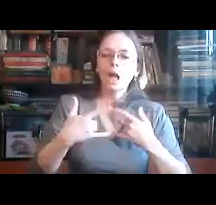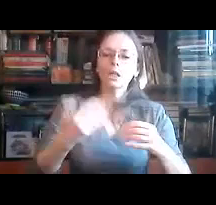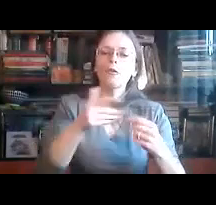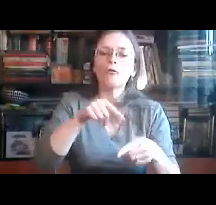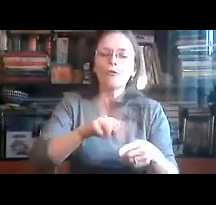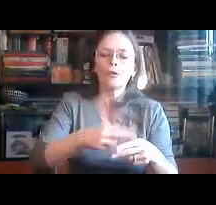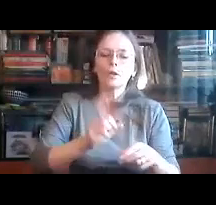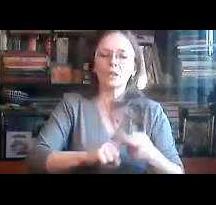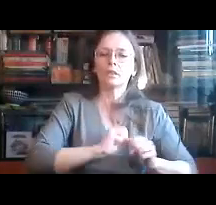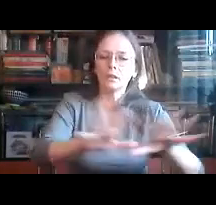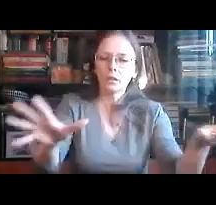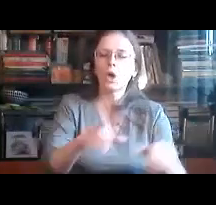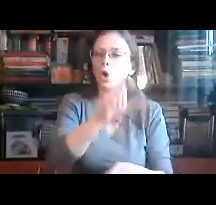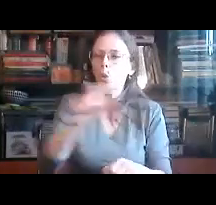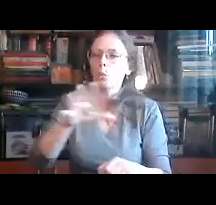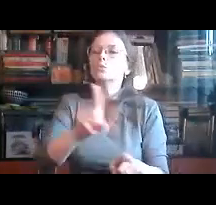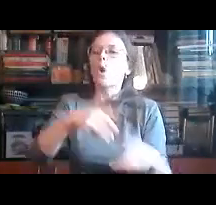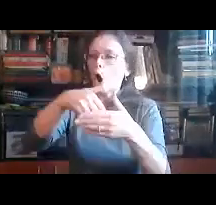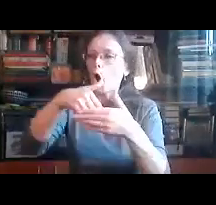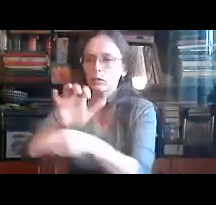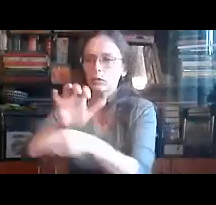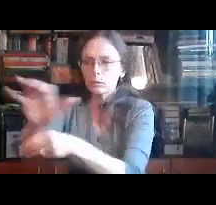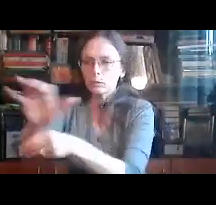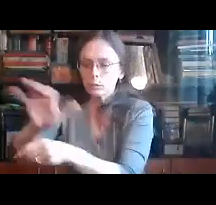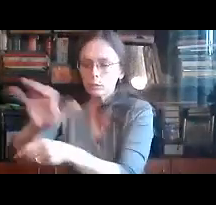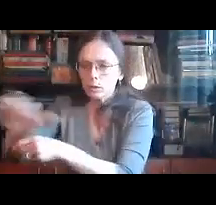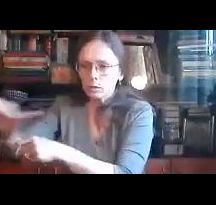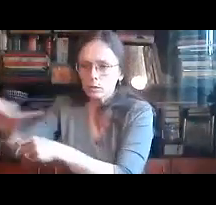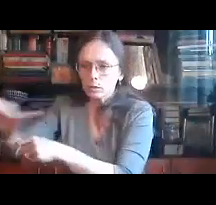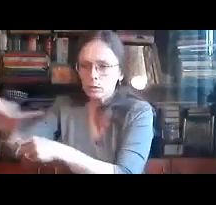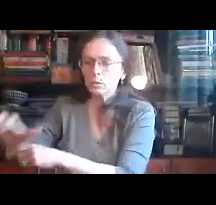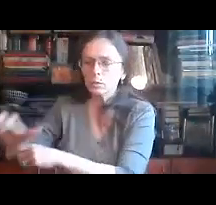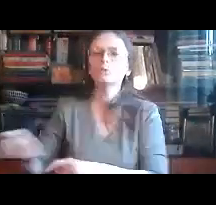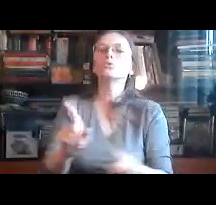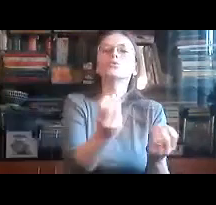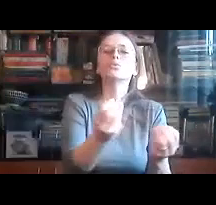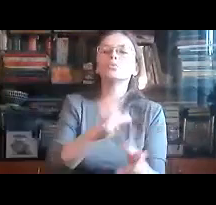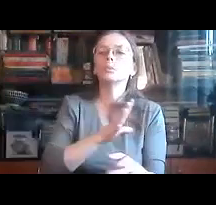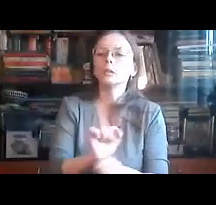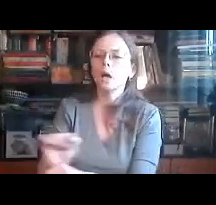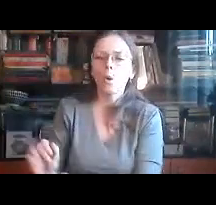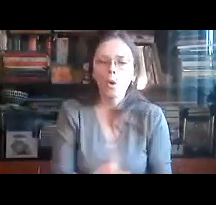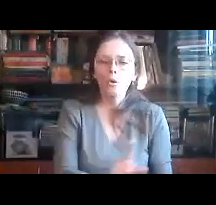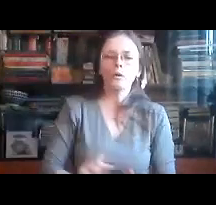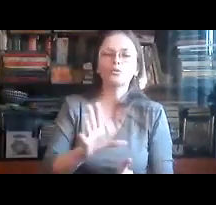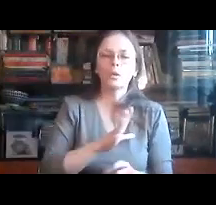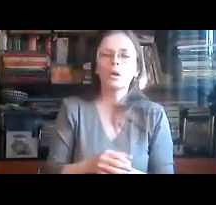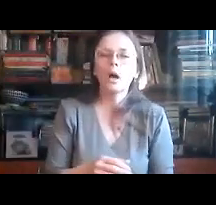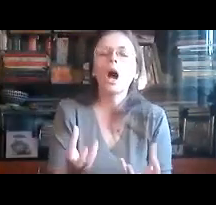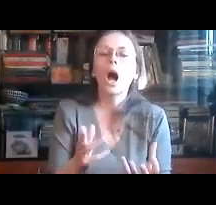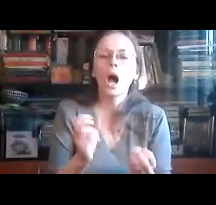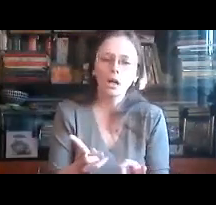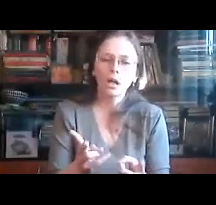какие-то приостановлены проекты, какие-то репетиции идут, да, а вот как еще театры реагируют на